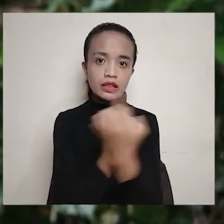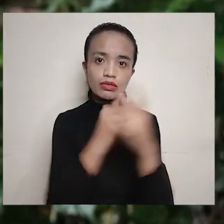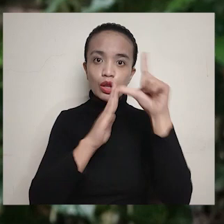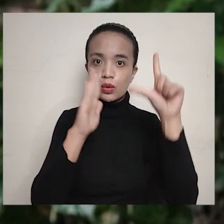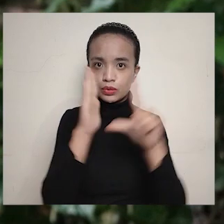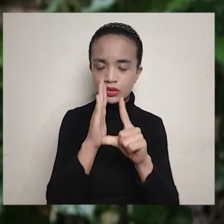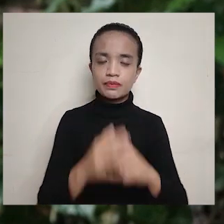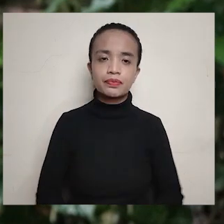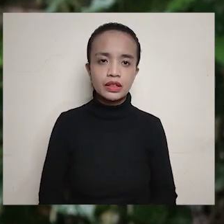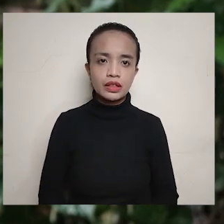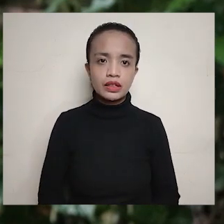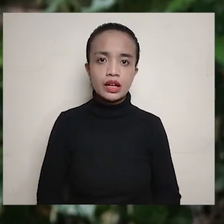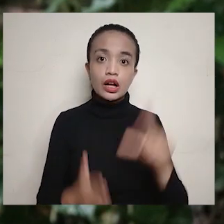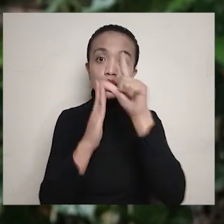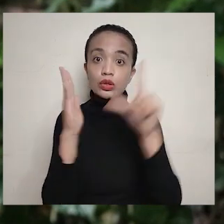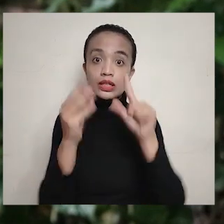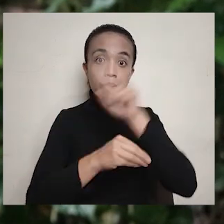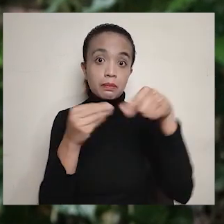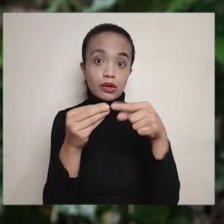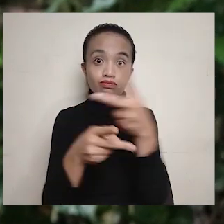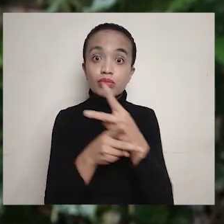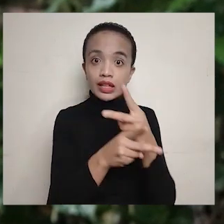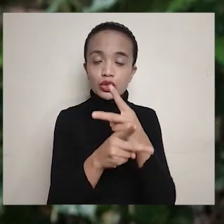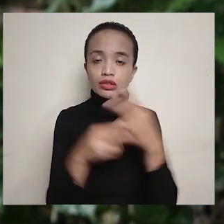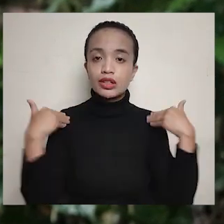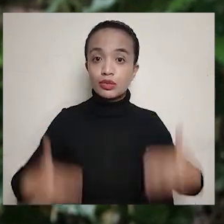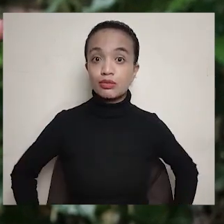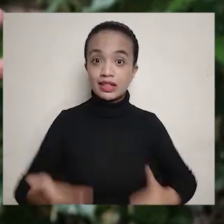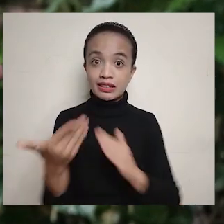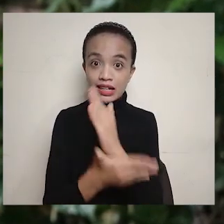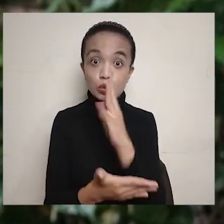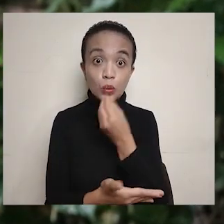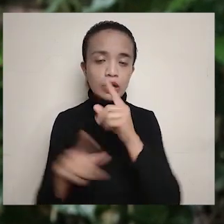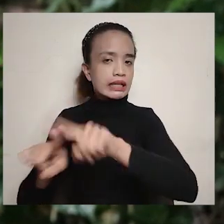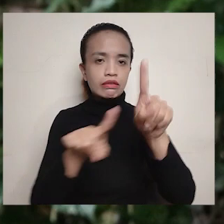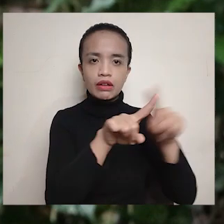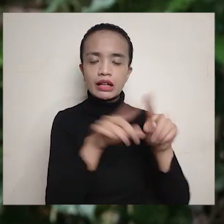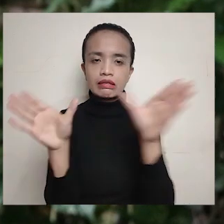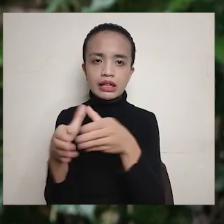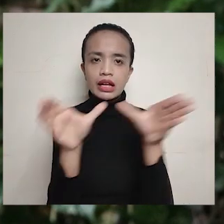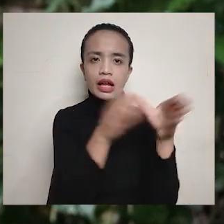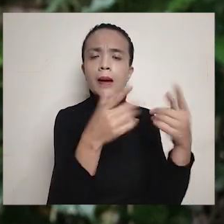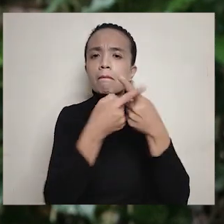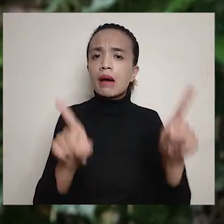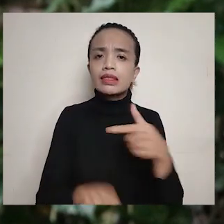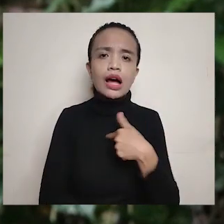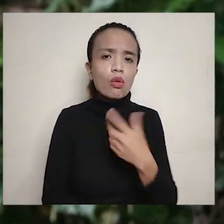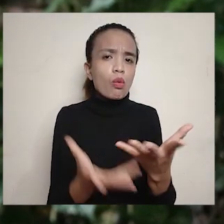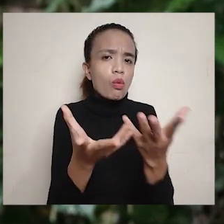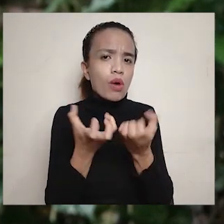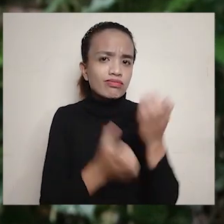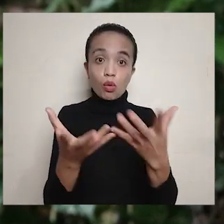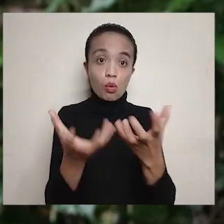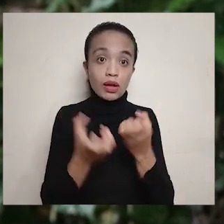laws, no? Laws about protection of human rights of iba-ibang mga sektor. Pero gusto kong malaman